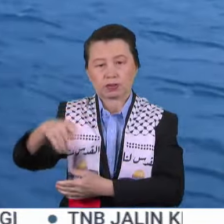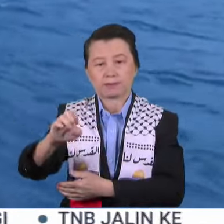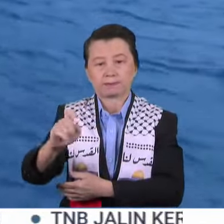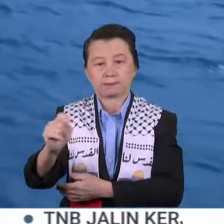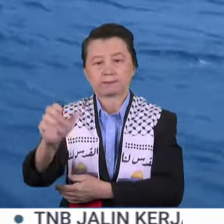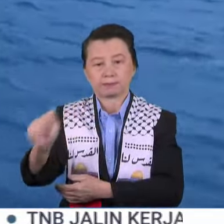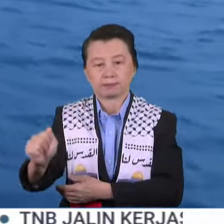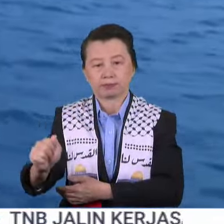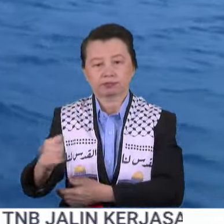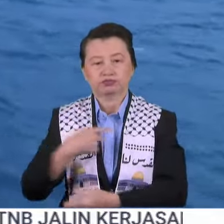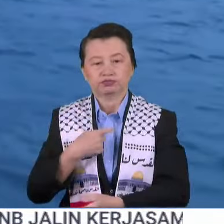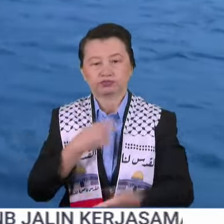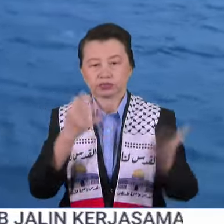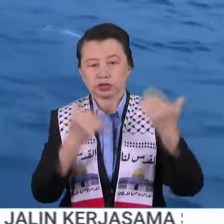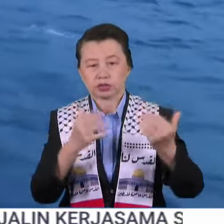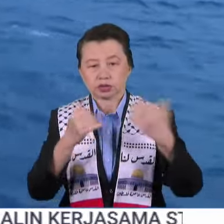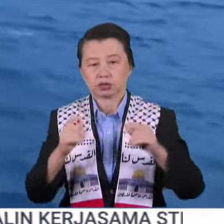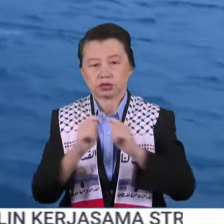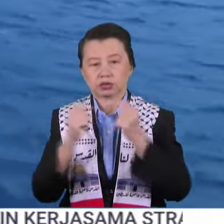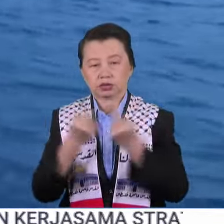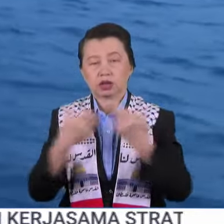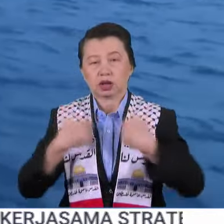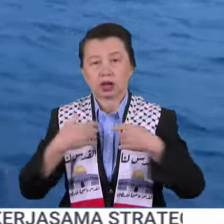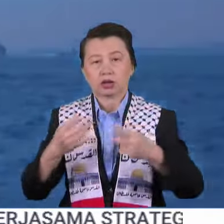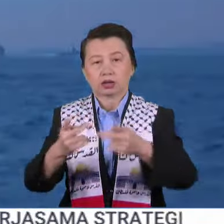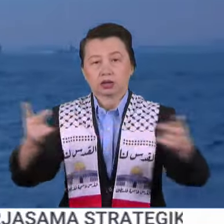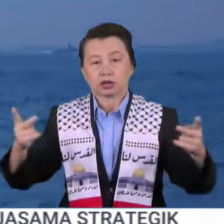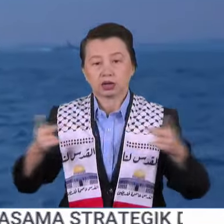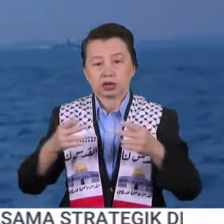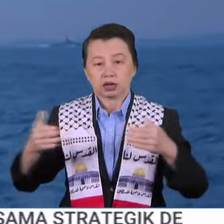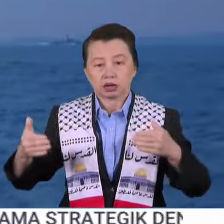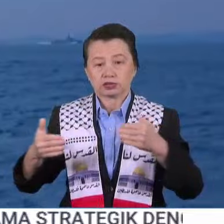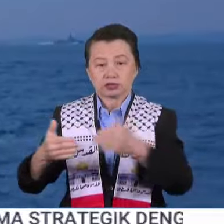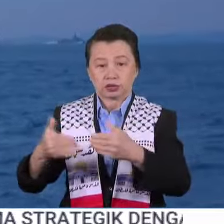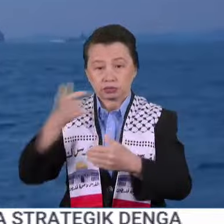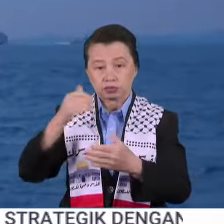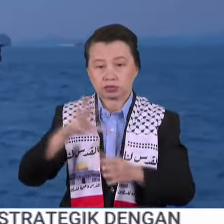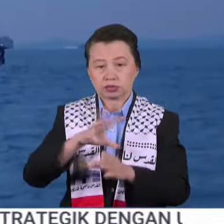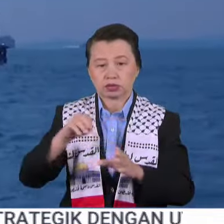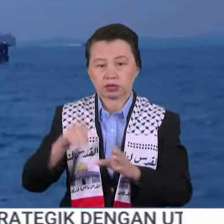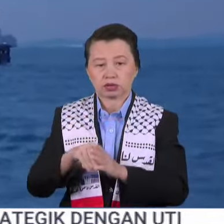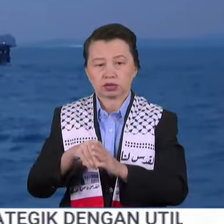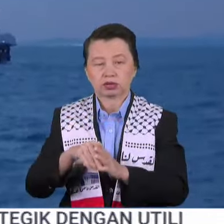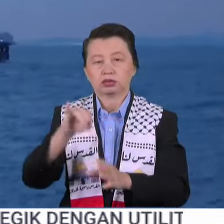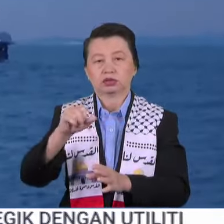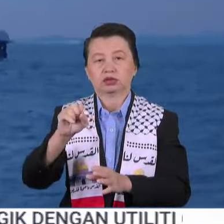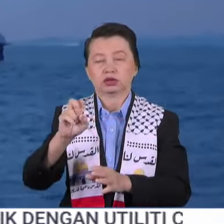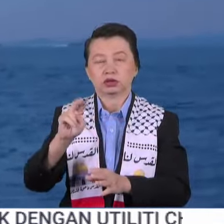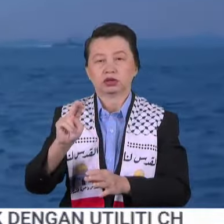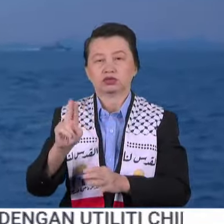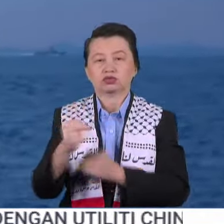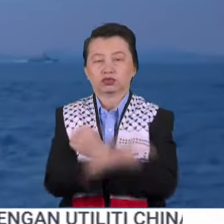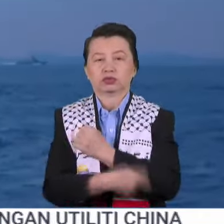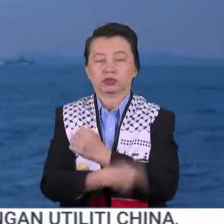agar pasukan maritim kita juga sentiasa berada di kawasan yang berdekatan kerana ini melibatkan beberapa isu negara.